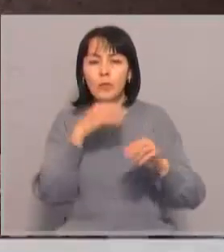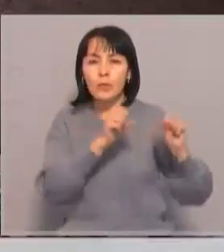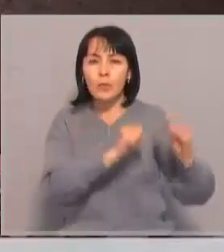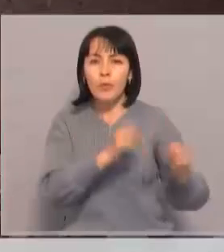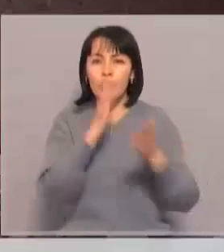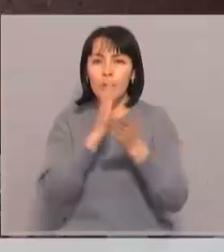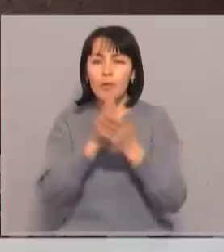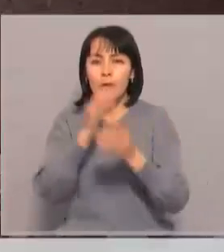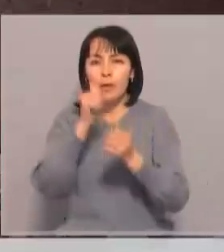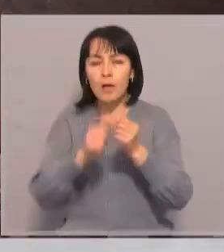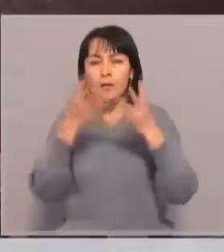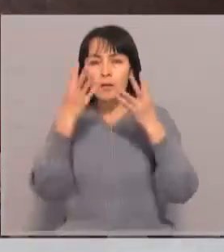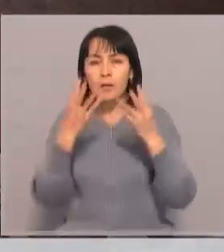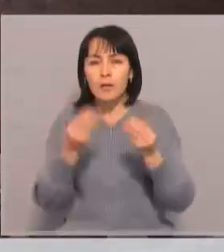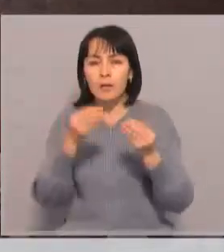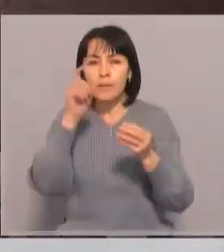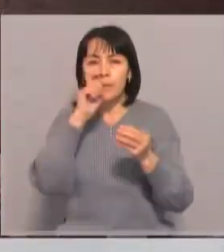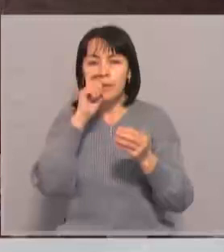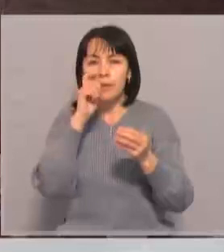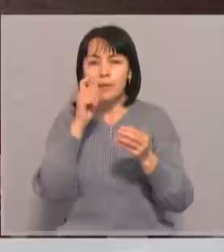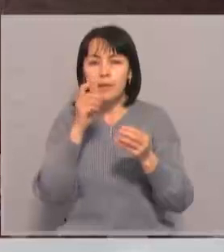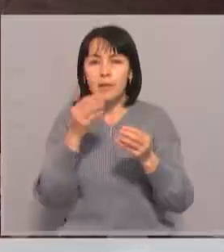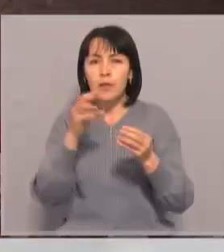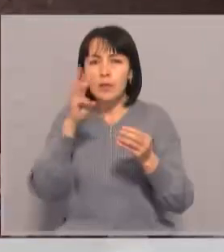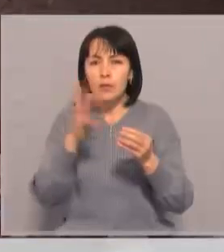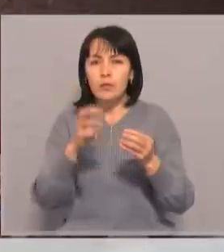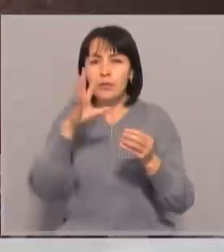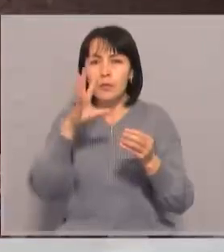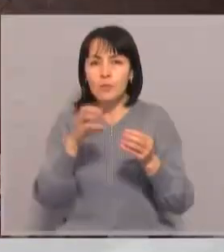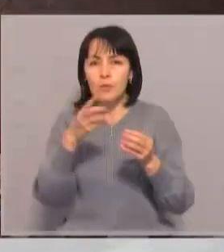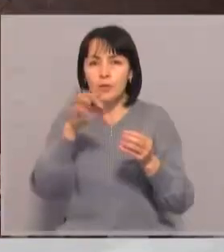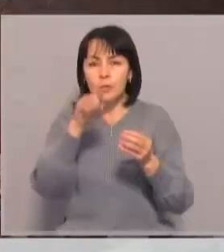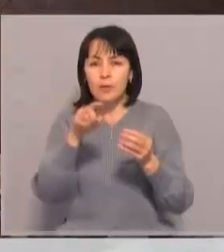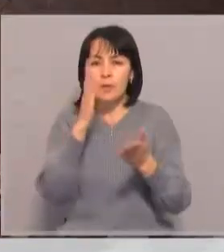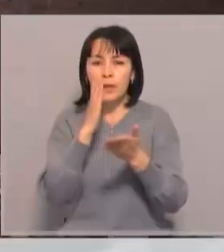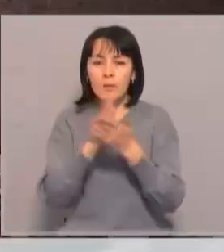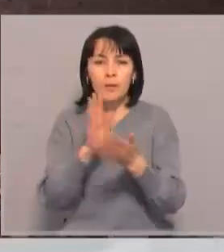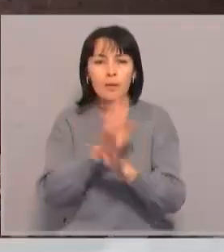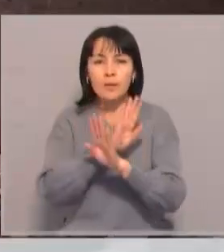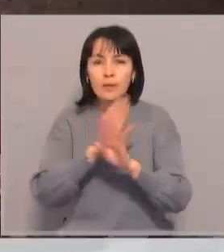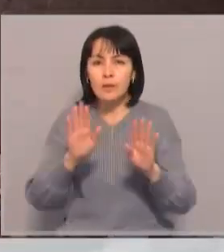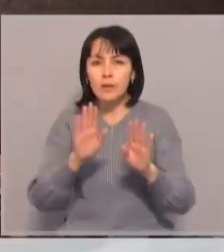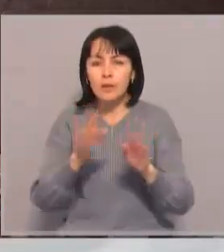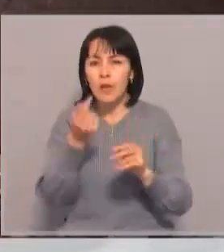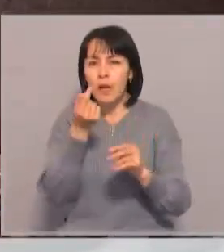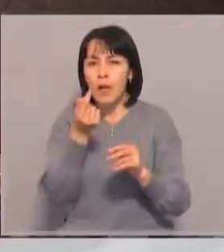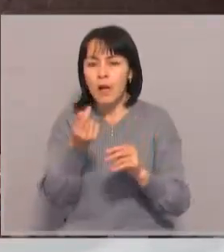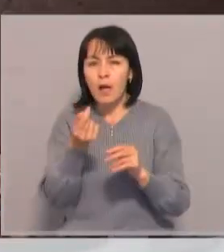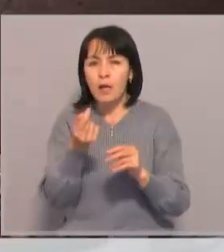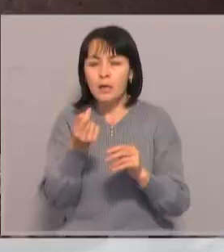жеткілікті. Күнделікті бізде пияздың қоры 300-500 тоннаның арасында. Ешқандай дүрбелең